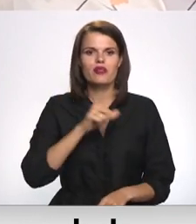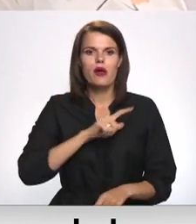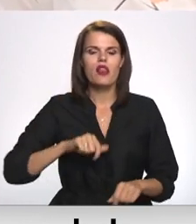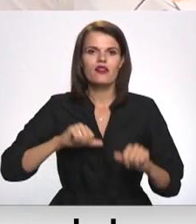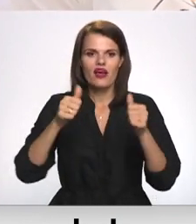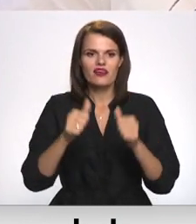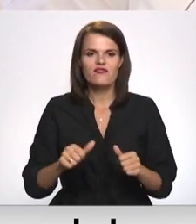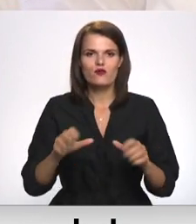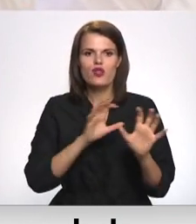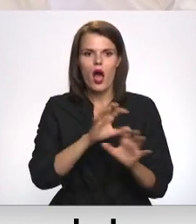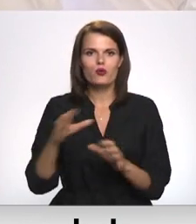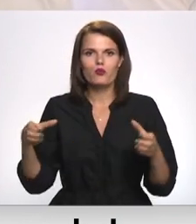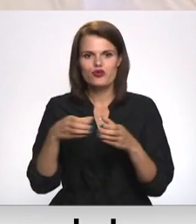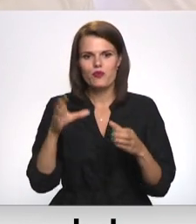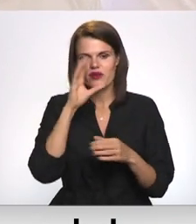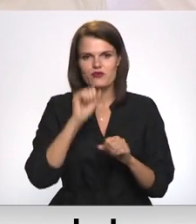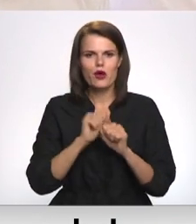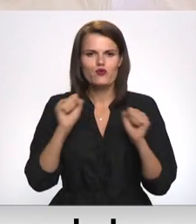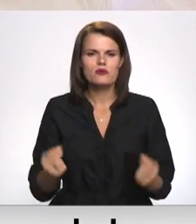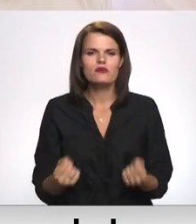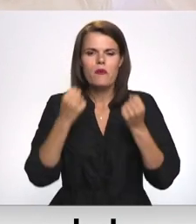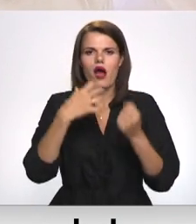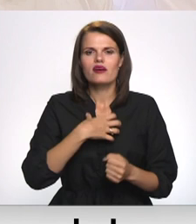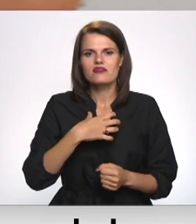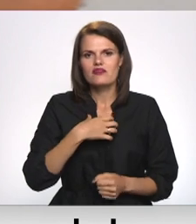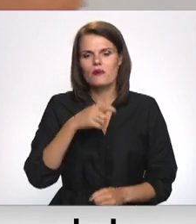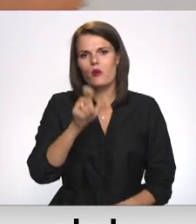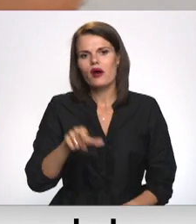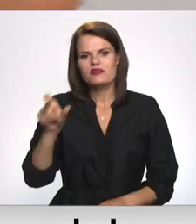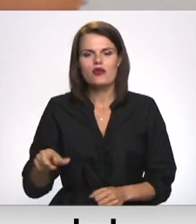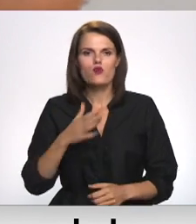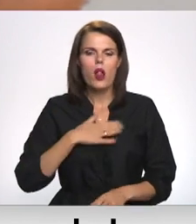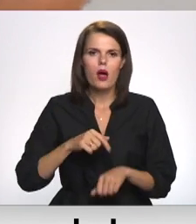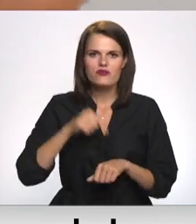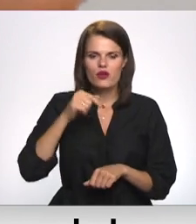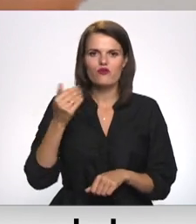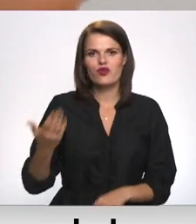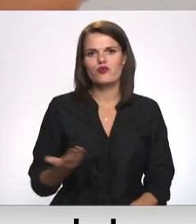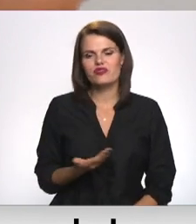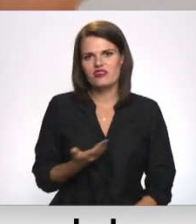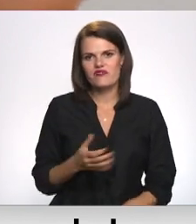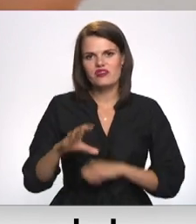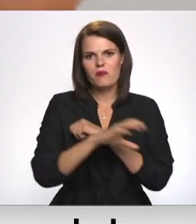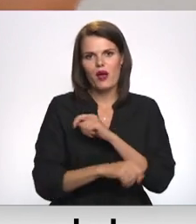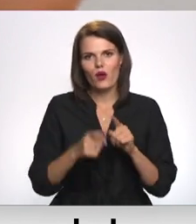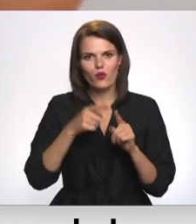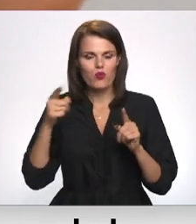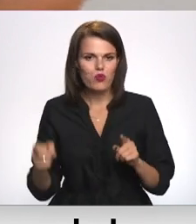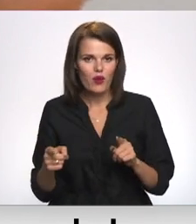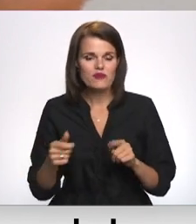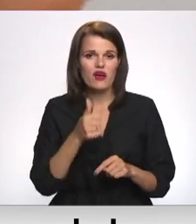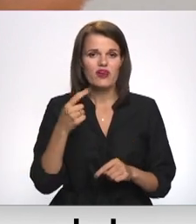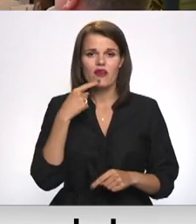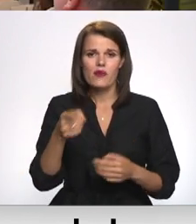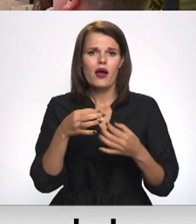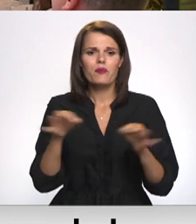aprūpas komanda, kas spēja nodrošināt nedziedināmu slimu pacientu labsajūtu viņu dzīves beigu posmā. Hospisa eņģeļi uzsver, ka